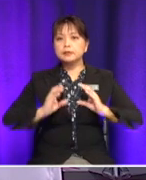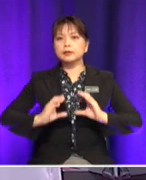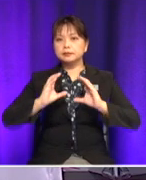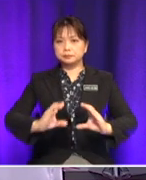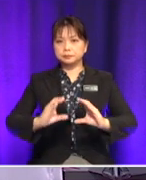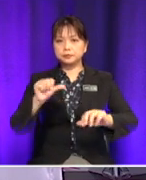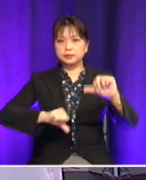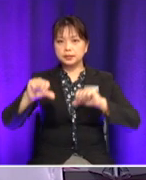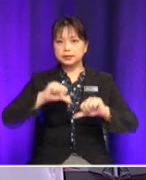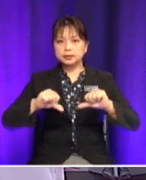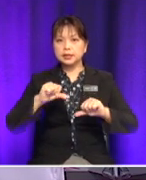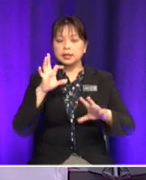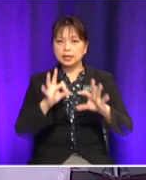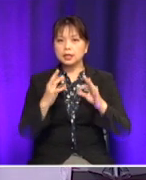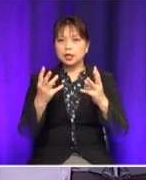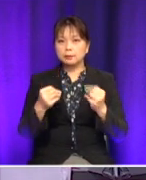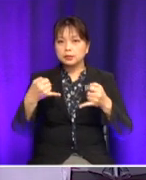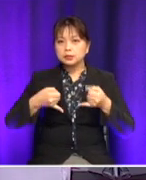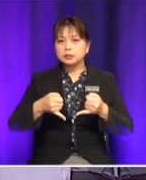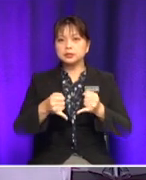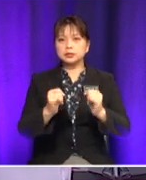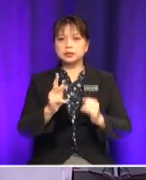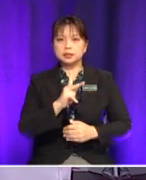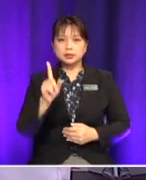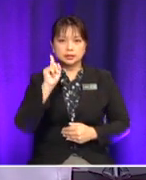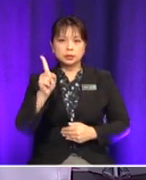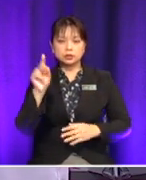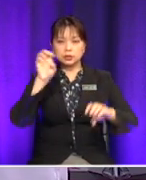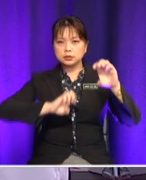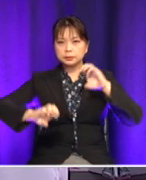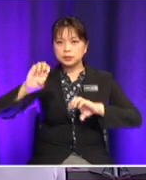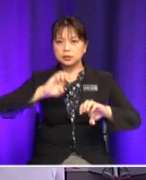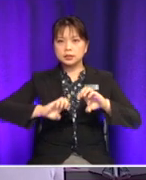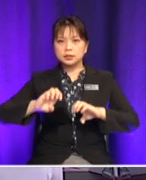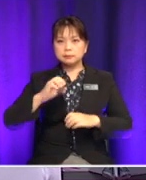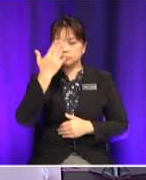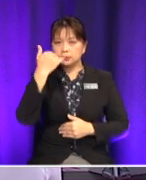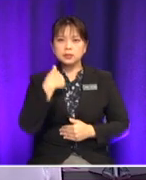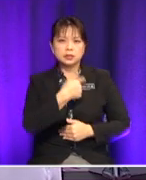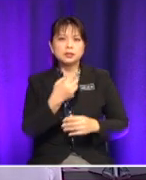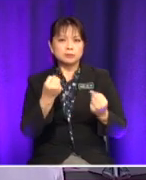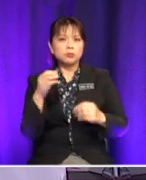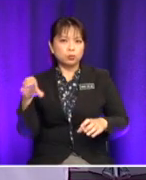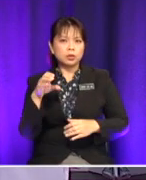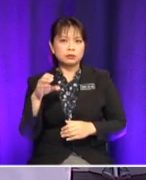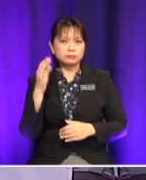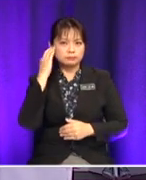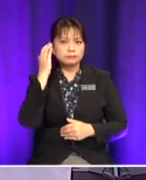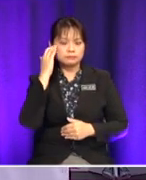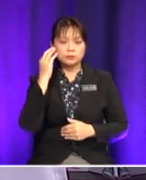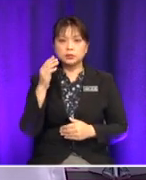menjalankan sesuatu eksperimen mestilah kita kenapa kita kenal pasti